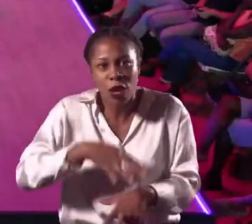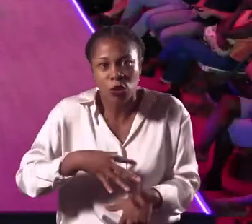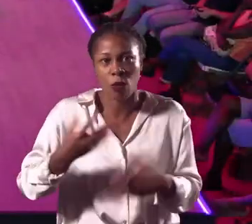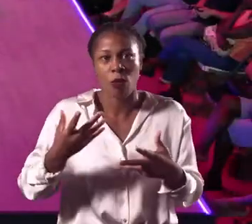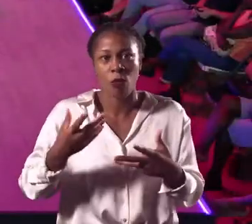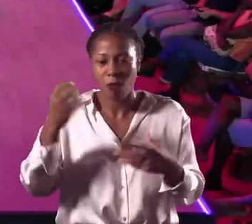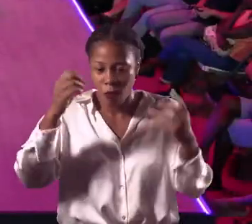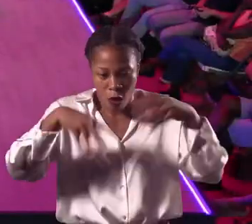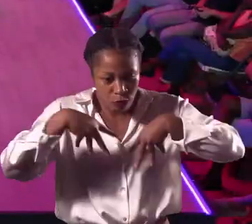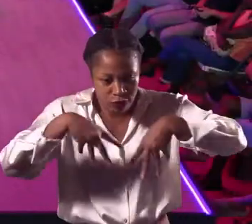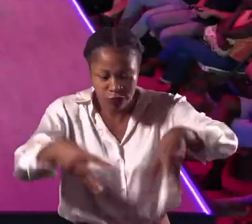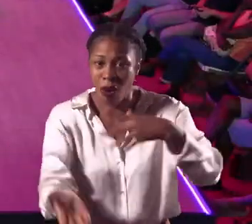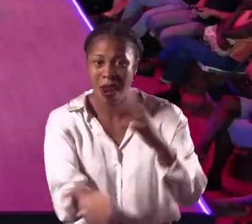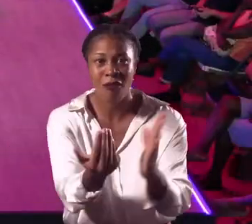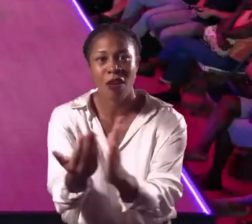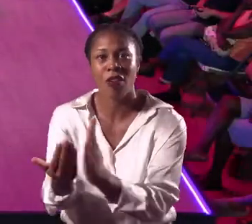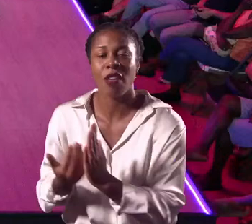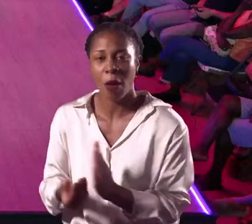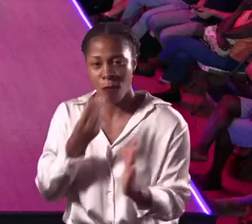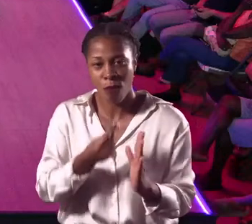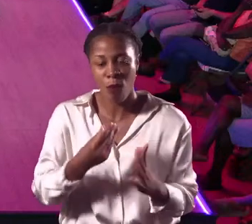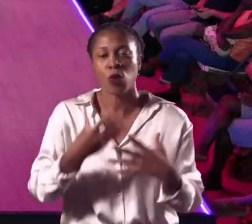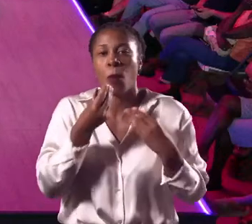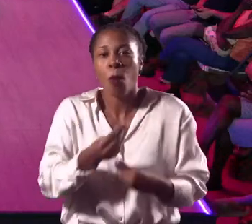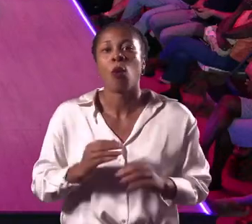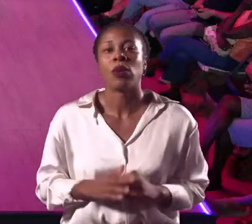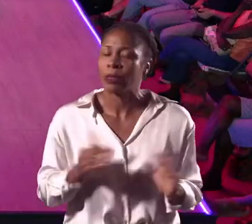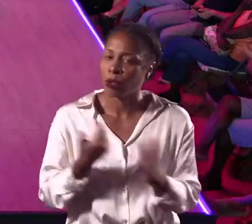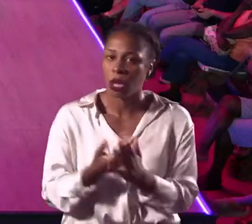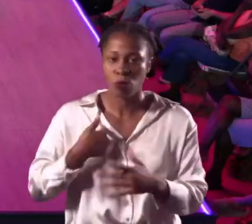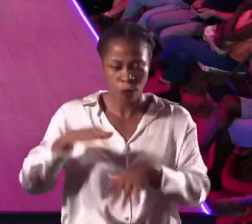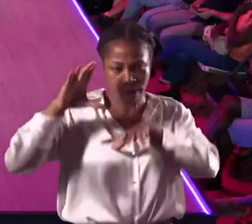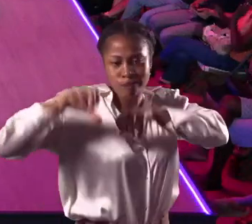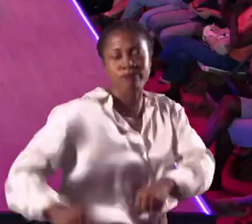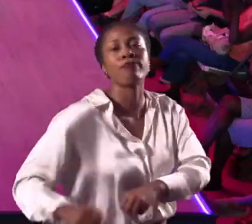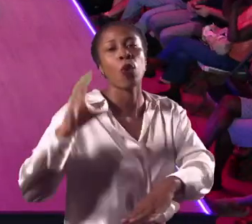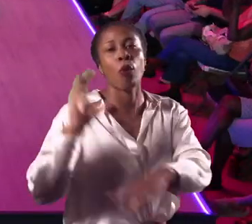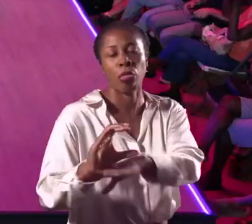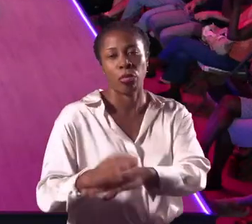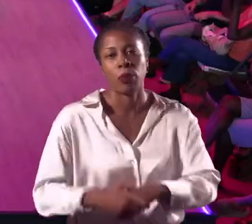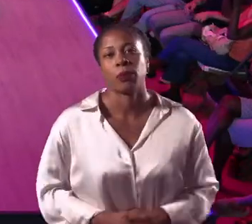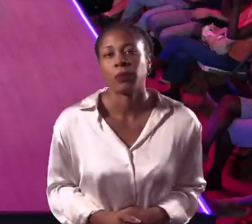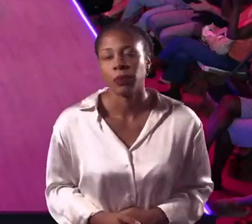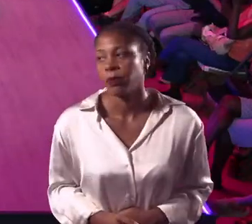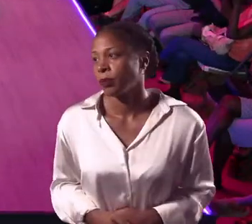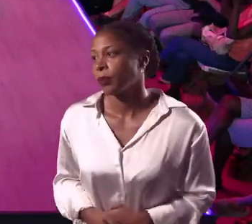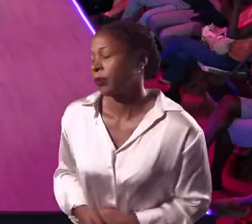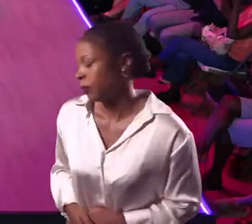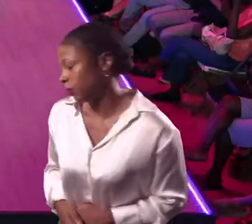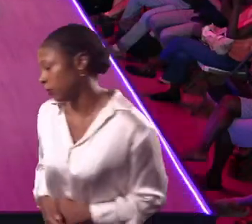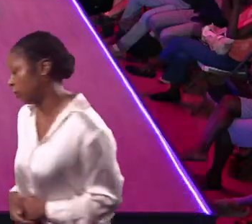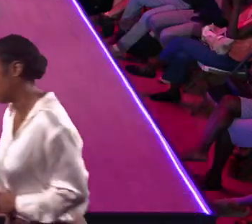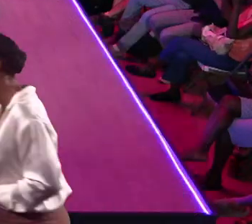autre pesticide, nous continuerons à nous y opposer avec force et détermination.